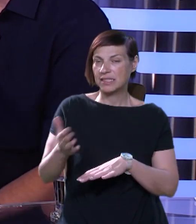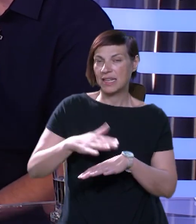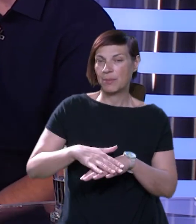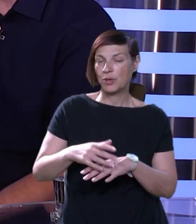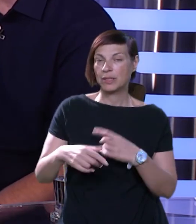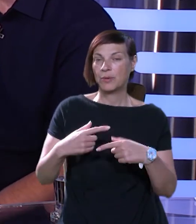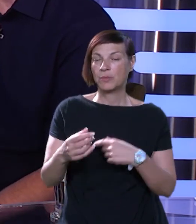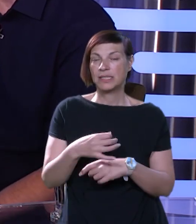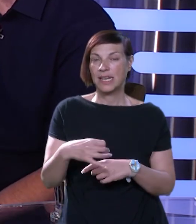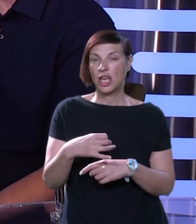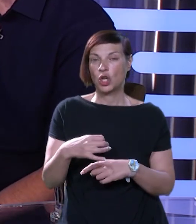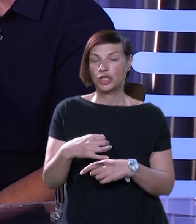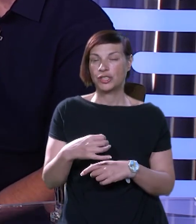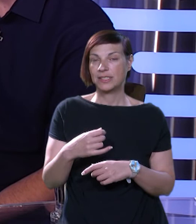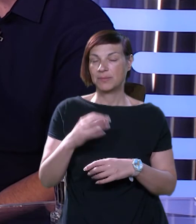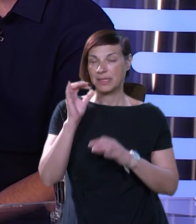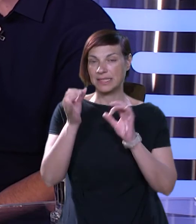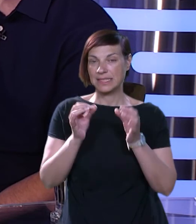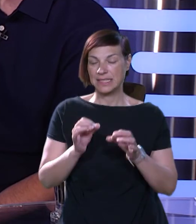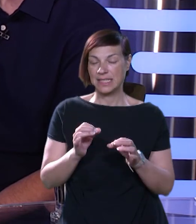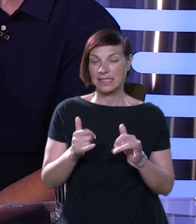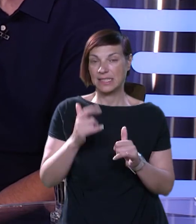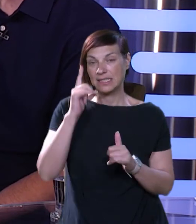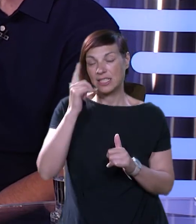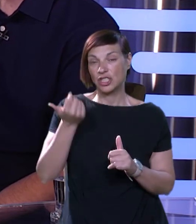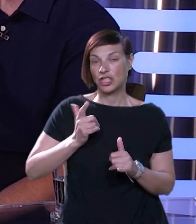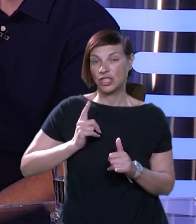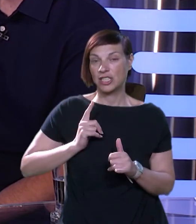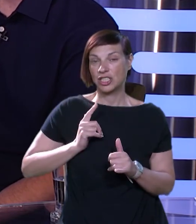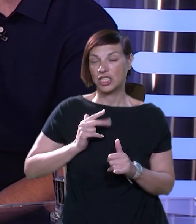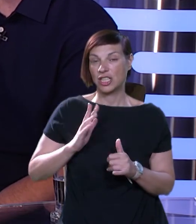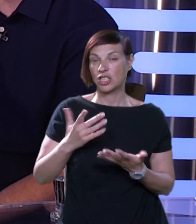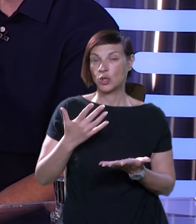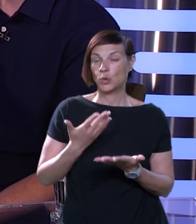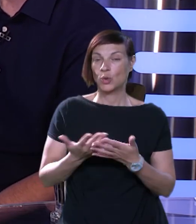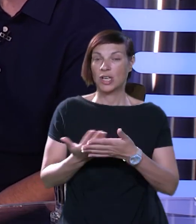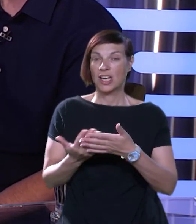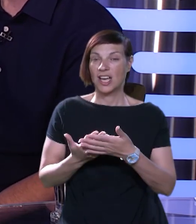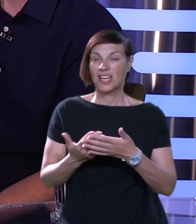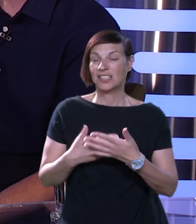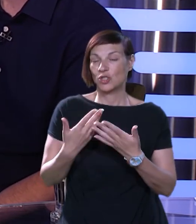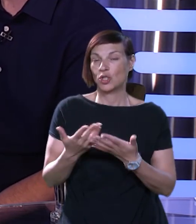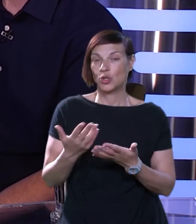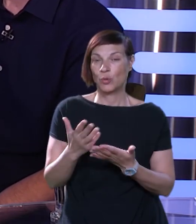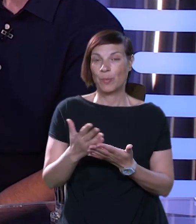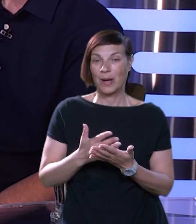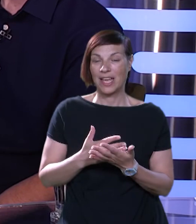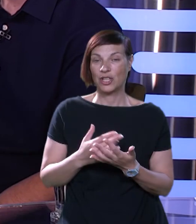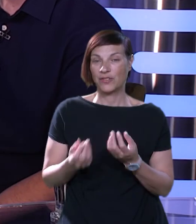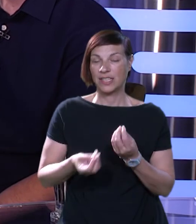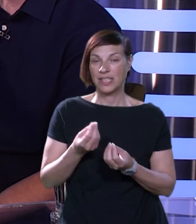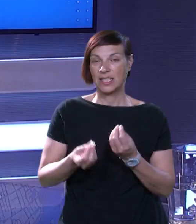promocijama na otocima, ali za jesen, je li znaš što te čeka u Matičnom kazalištu? Koji su planovi?